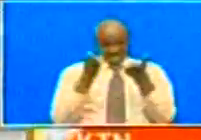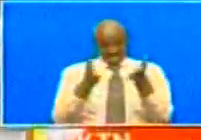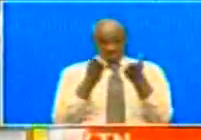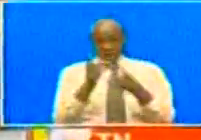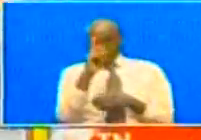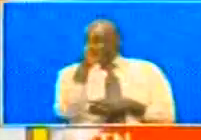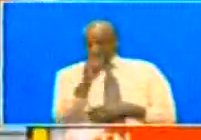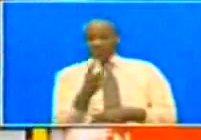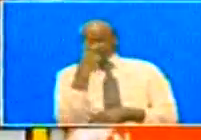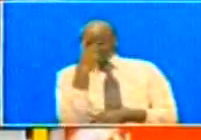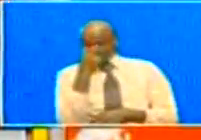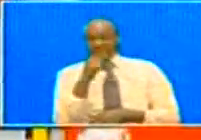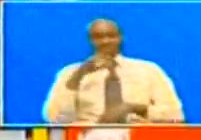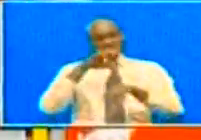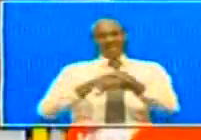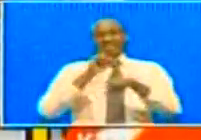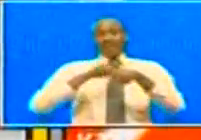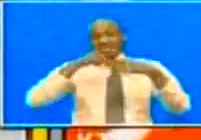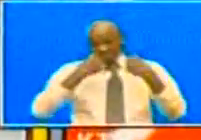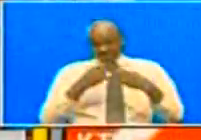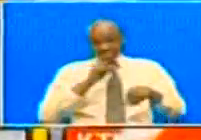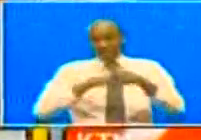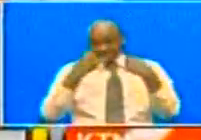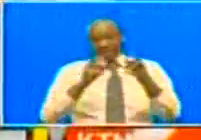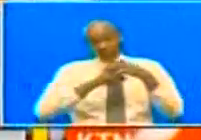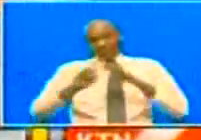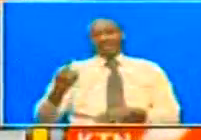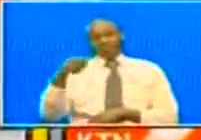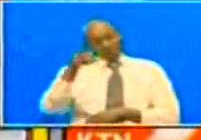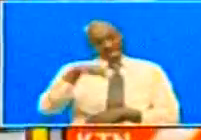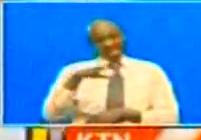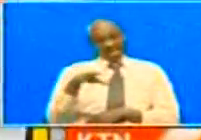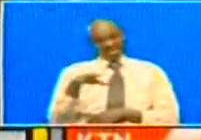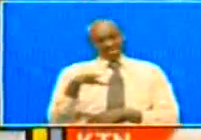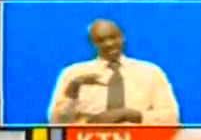mshukiwa mmoja amekamatwa alipojaribu kutoweka kutoka eneo hilo.